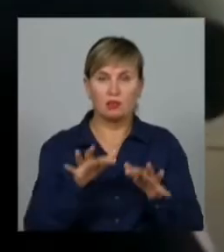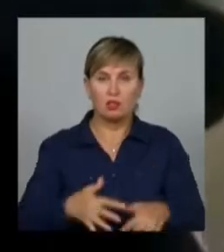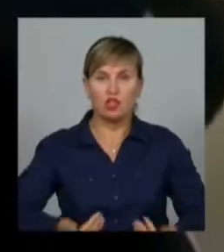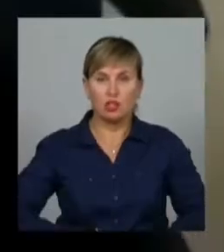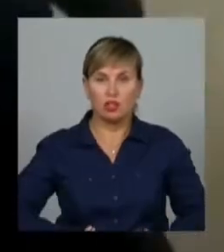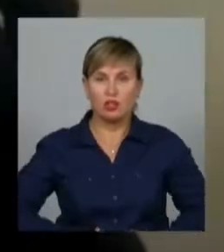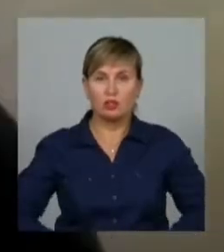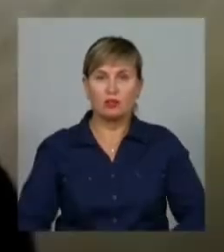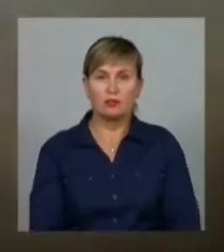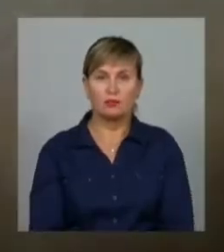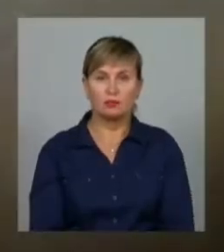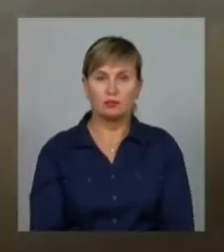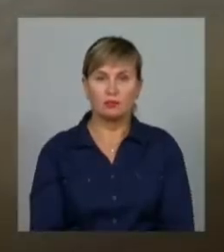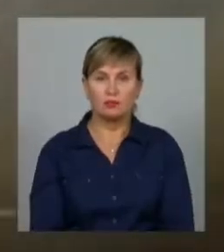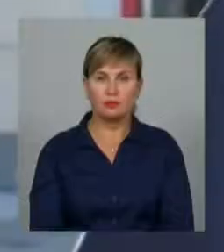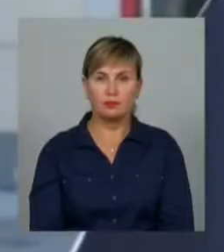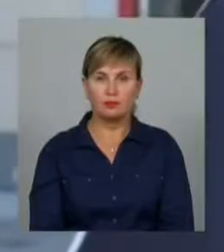житель.